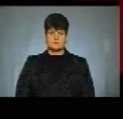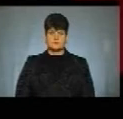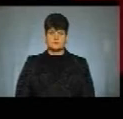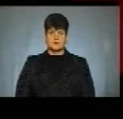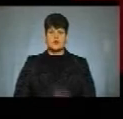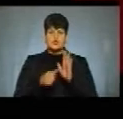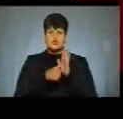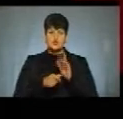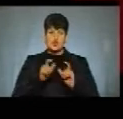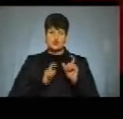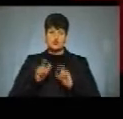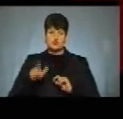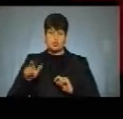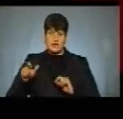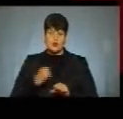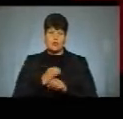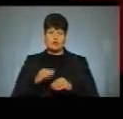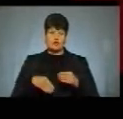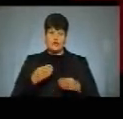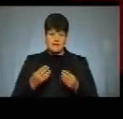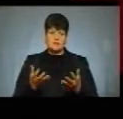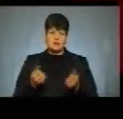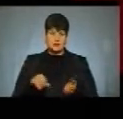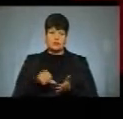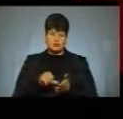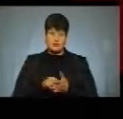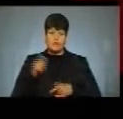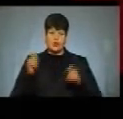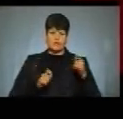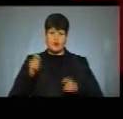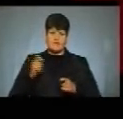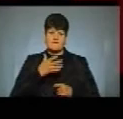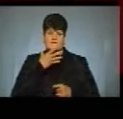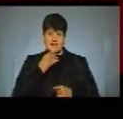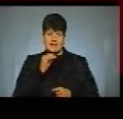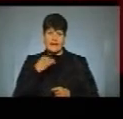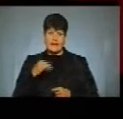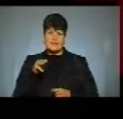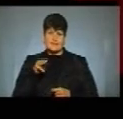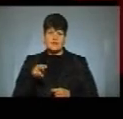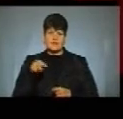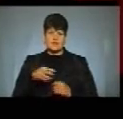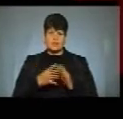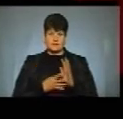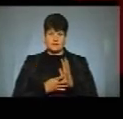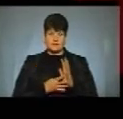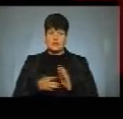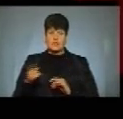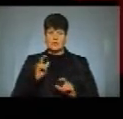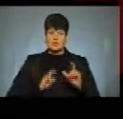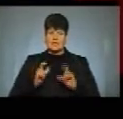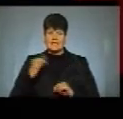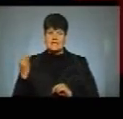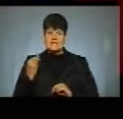Шістсот студентів і роботодавців взяли участь у конференції «Файне IT-2019». Тернопільські